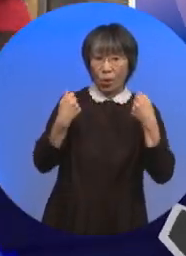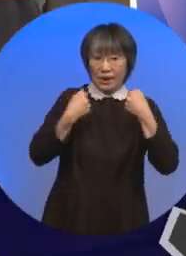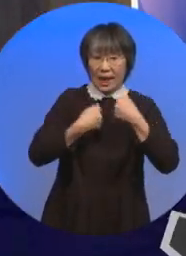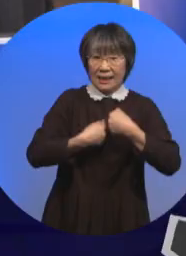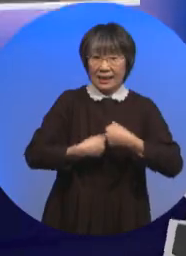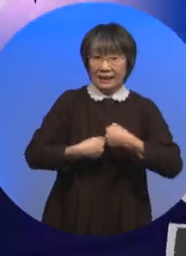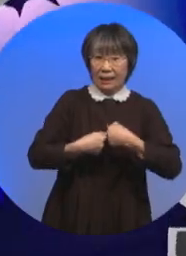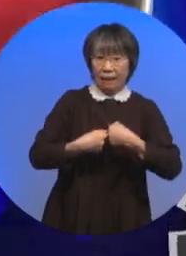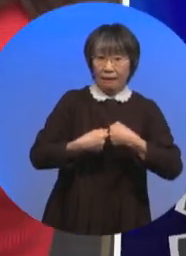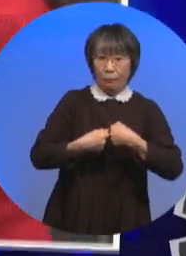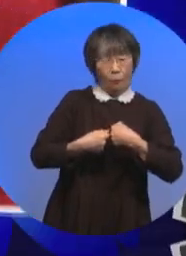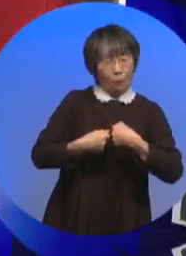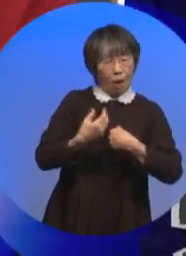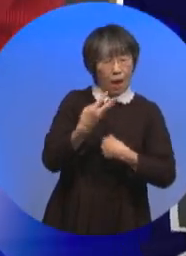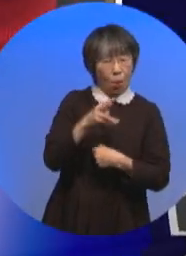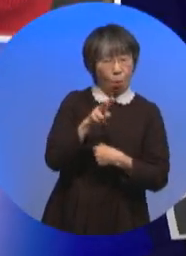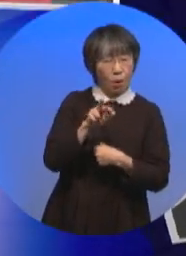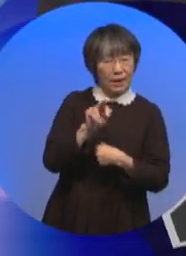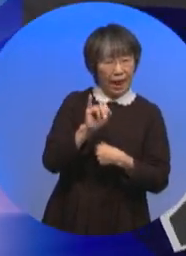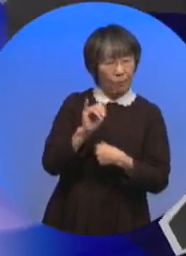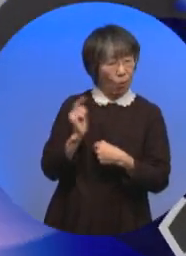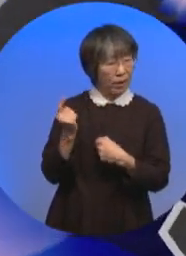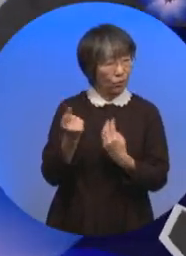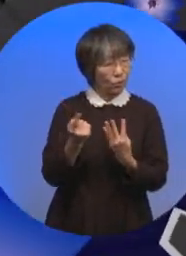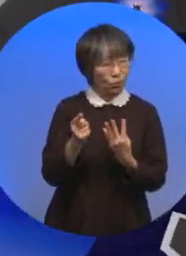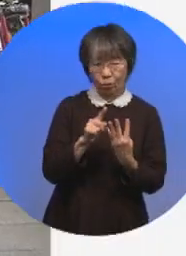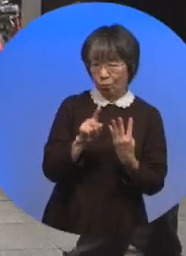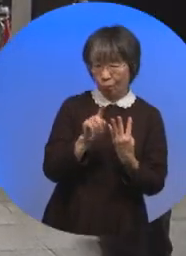村ご一行はこの先どうなる。